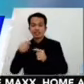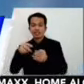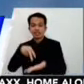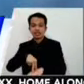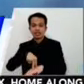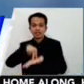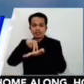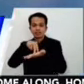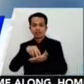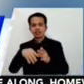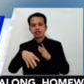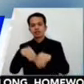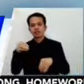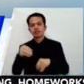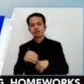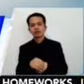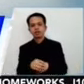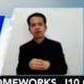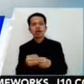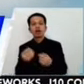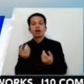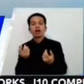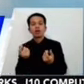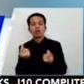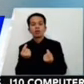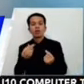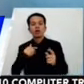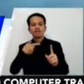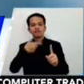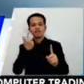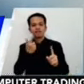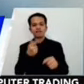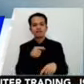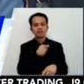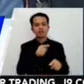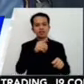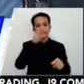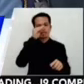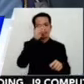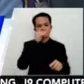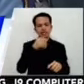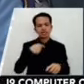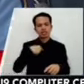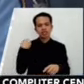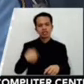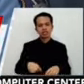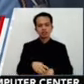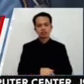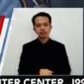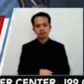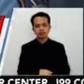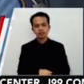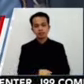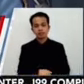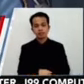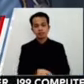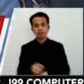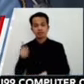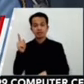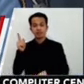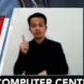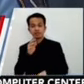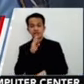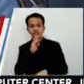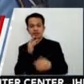namaril na pala sila noon ng dalawang magkapatid na lalaking Chinese nationals after the receipt of Iyung report po nung na-receive